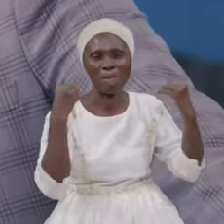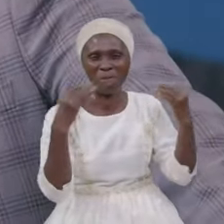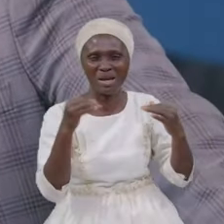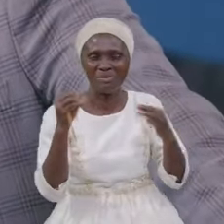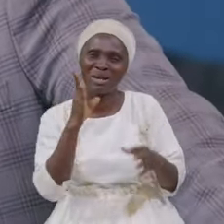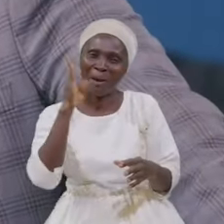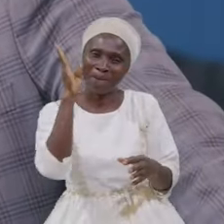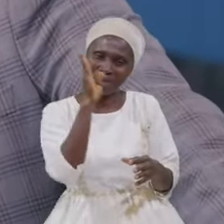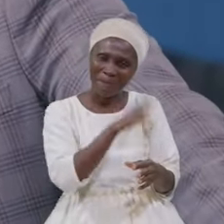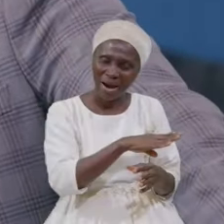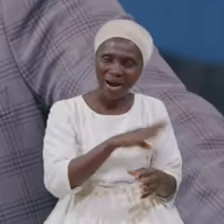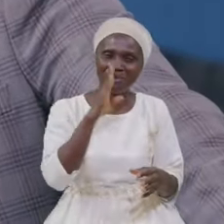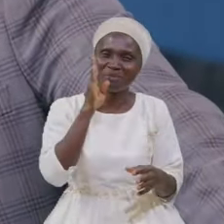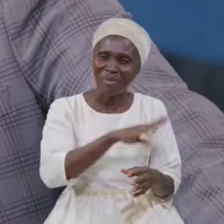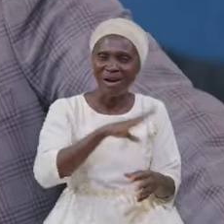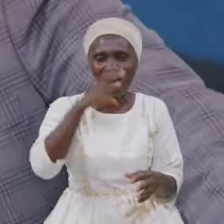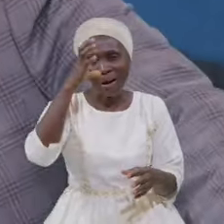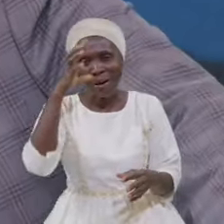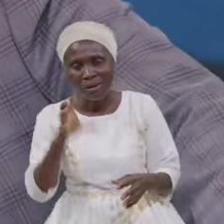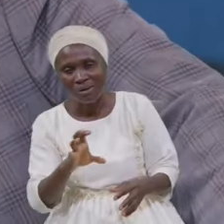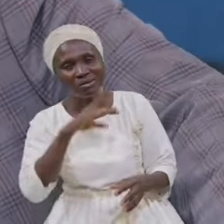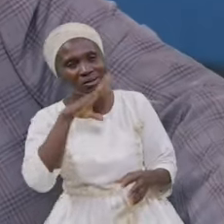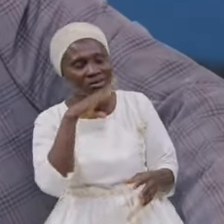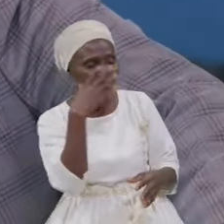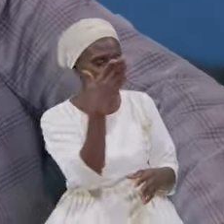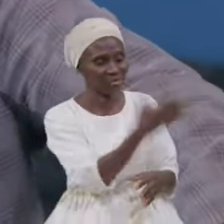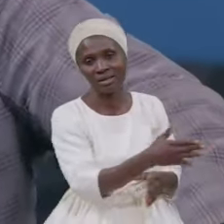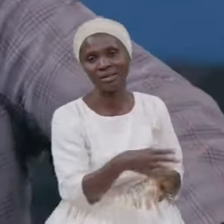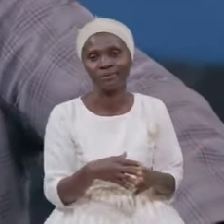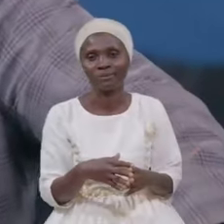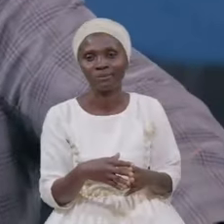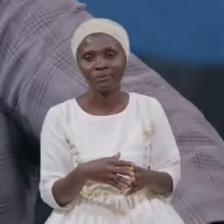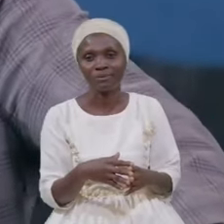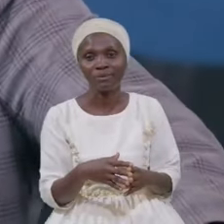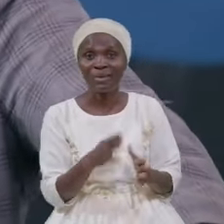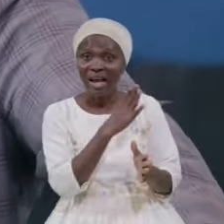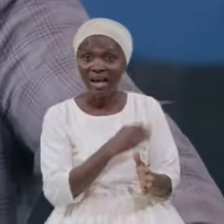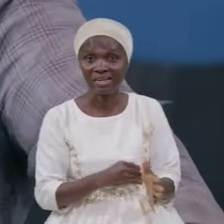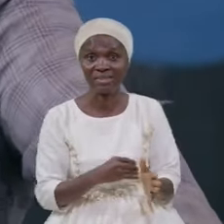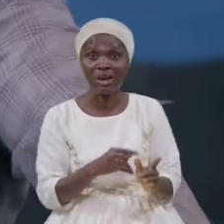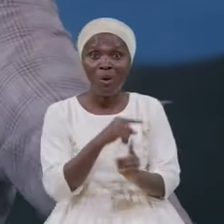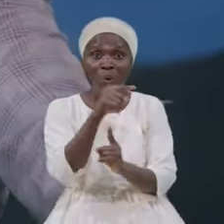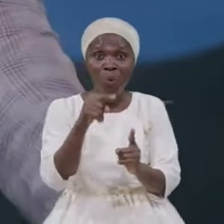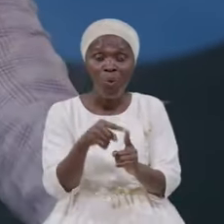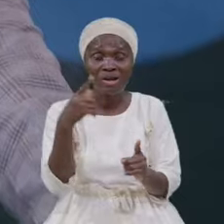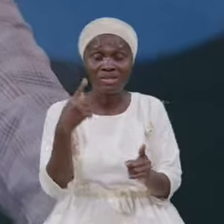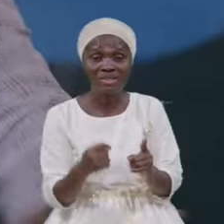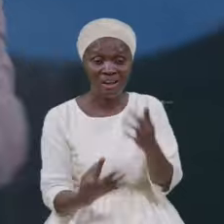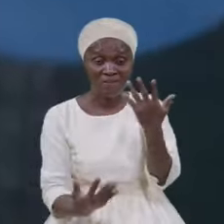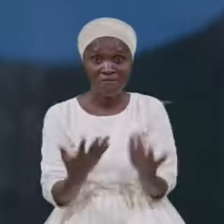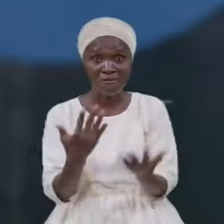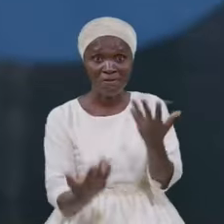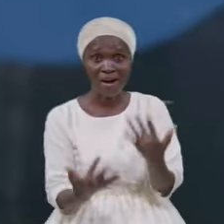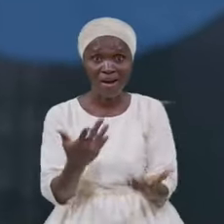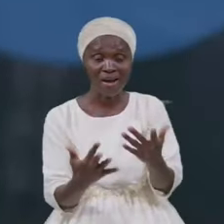téléphone-là. Quand le feu va brûler sur la terre, tous les téléphones seront brûlés,